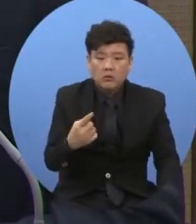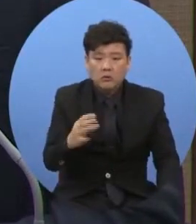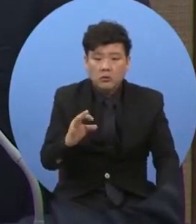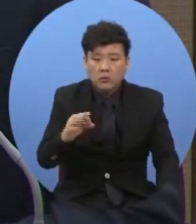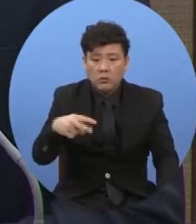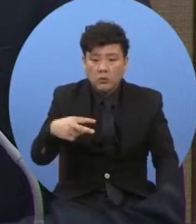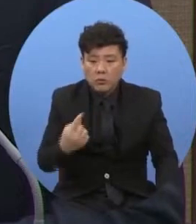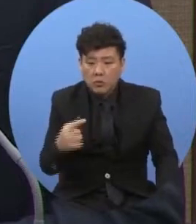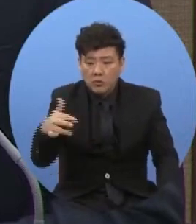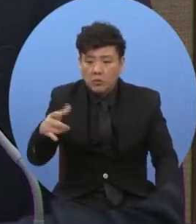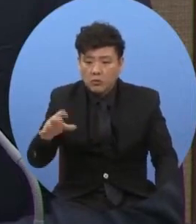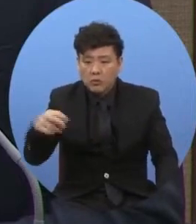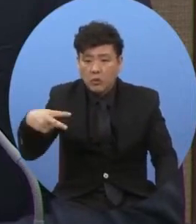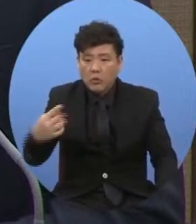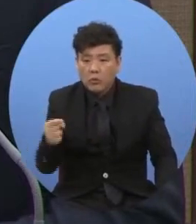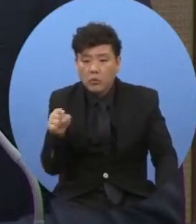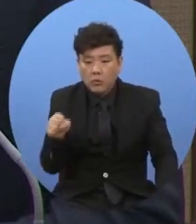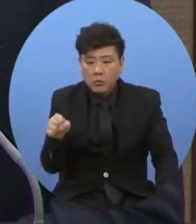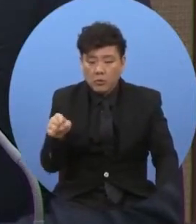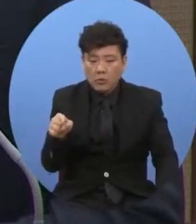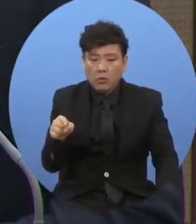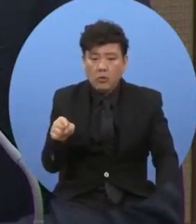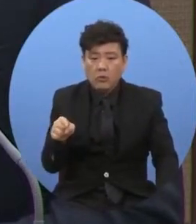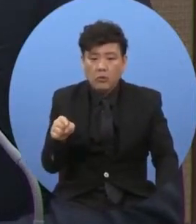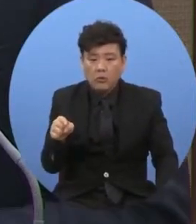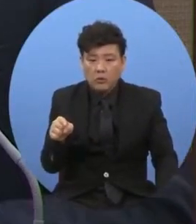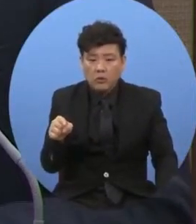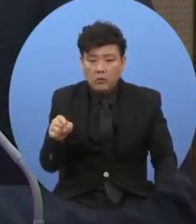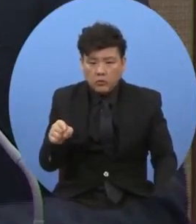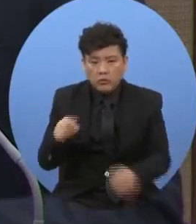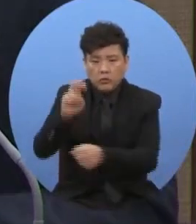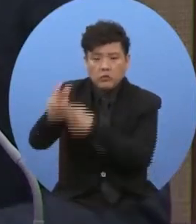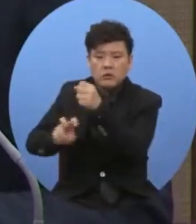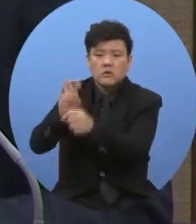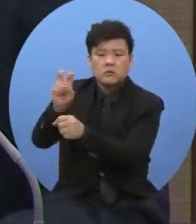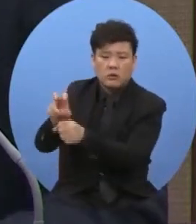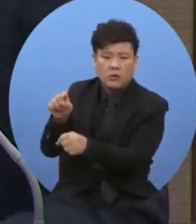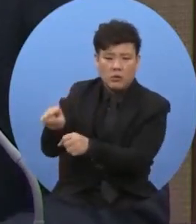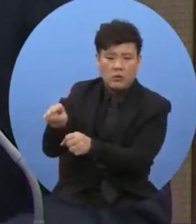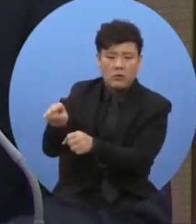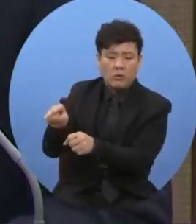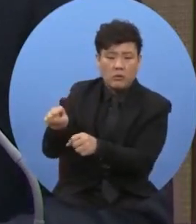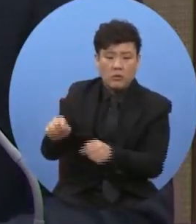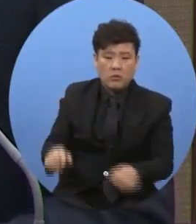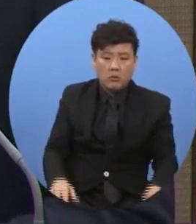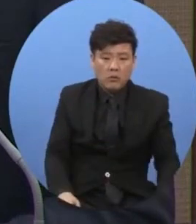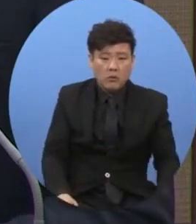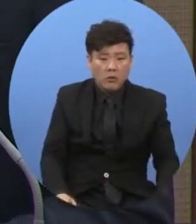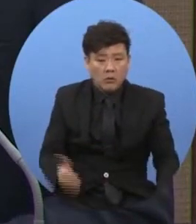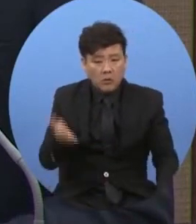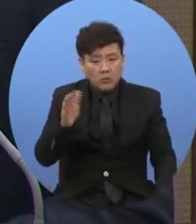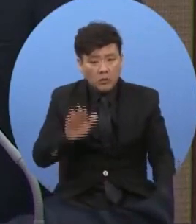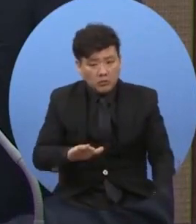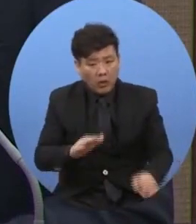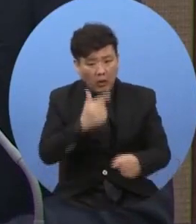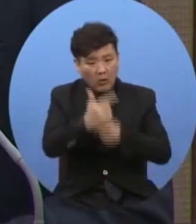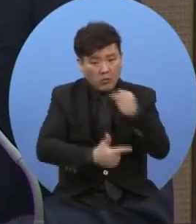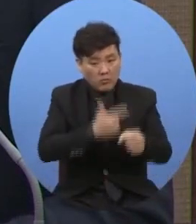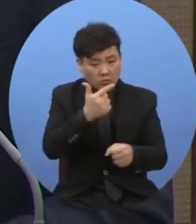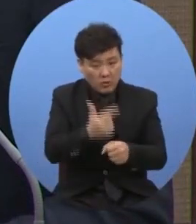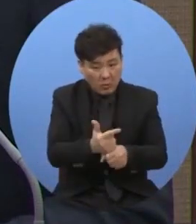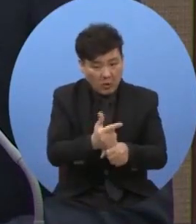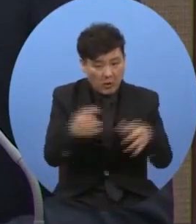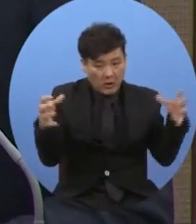잘 아시겠지만 이거 지방의회의 이제 동의를 받아야 되는 사안입니다. 이거 서울시의 동의도 당연히 필요하고요. 그런데 지금 너무 졸속으로 추진되고 있는